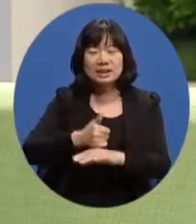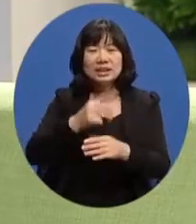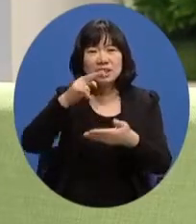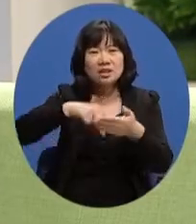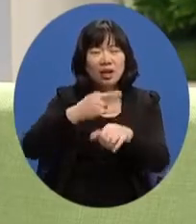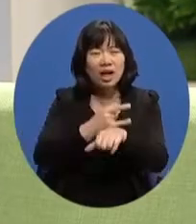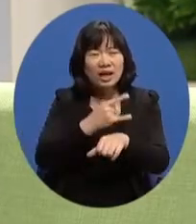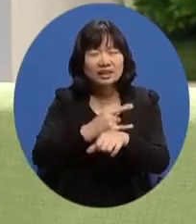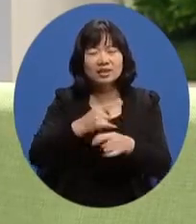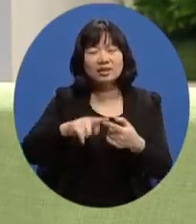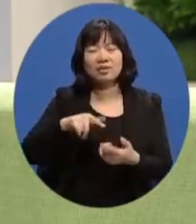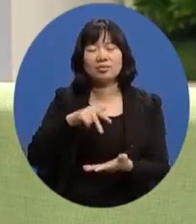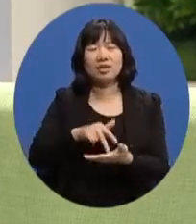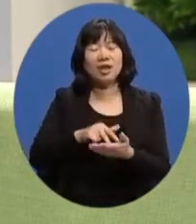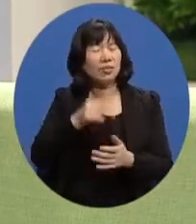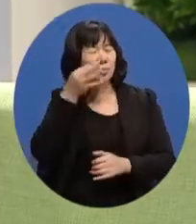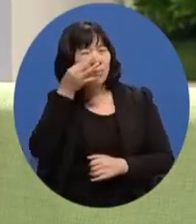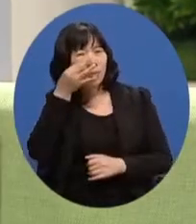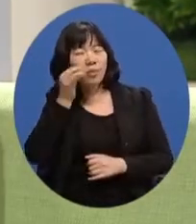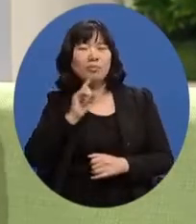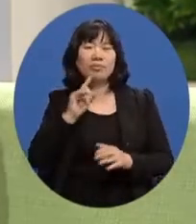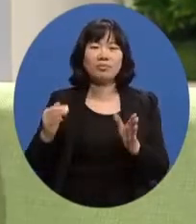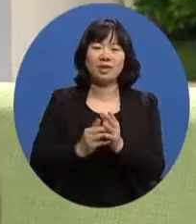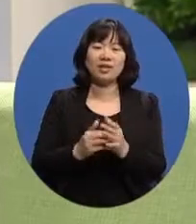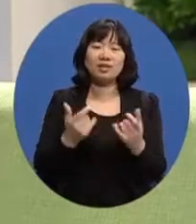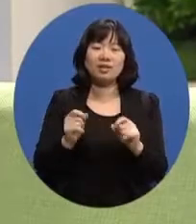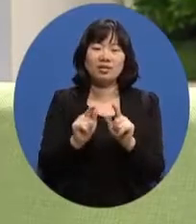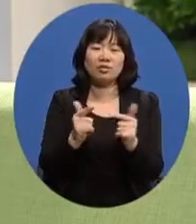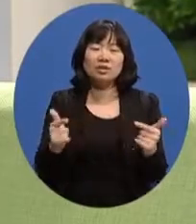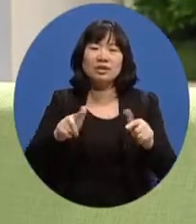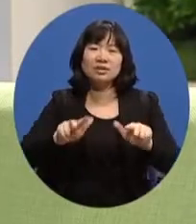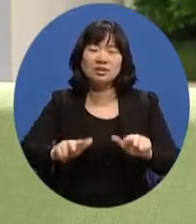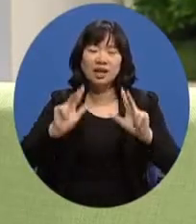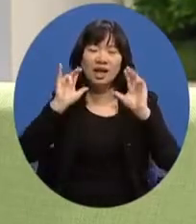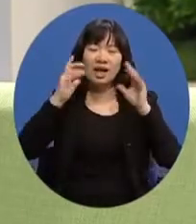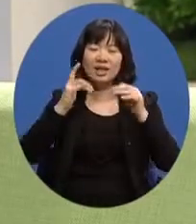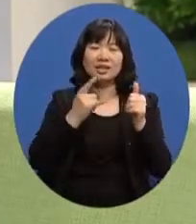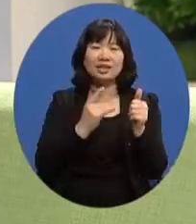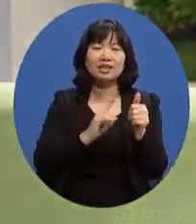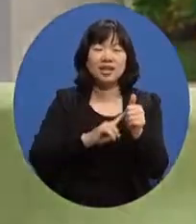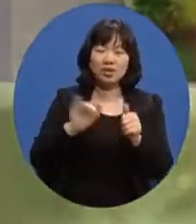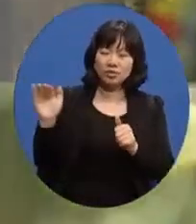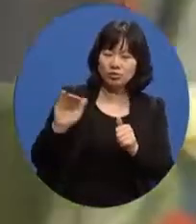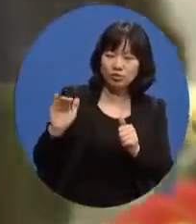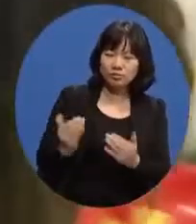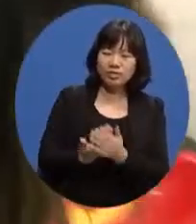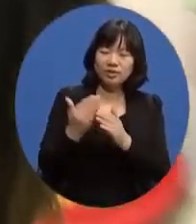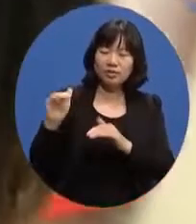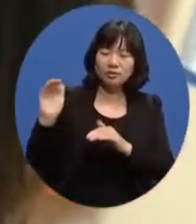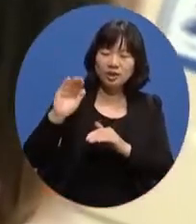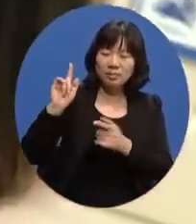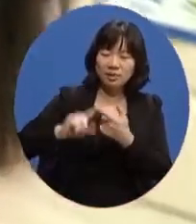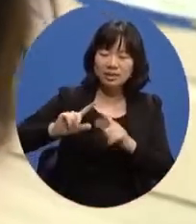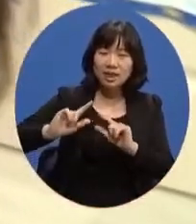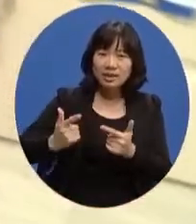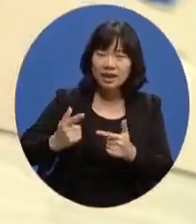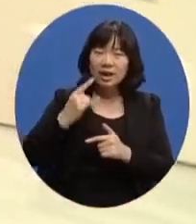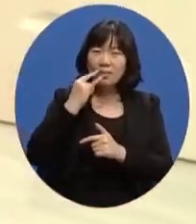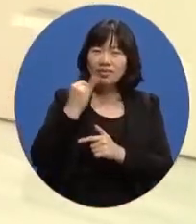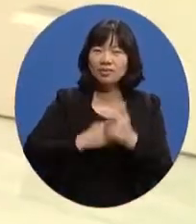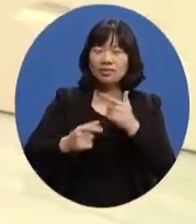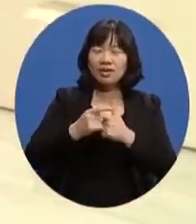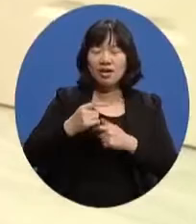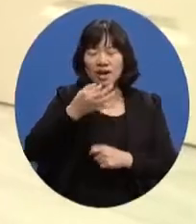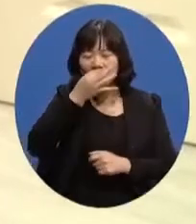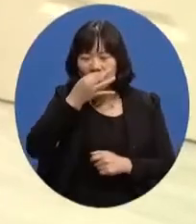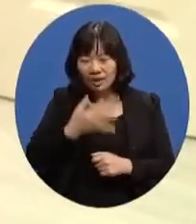되는 좀 그런 면들이 이제 엿보이게 되는 거고요. 그런 것들이 또 아이의 어떤 수준, 발달 수준과 이제 맞지 않으면서 어머님이 더